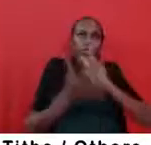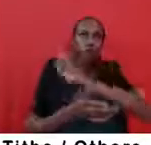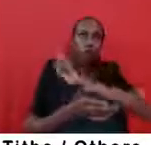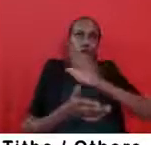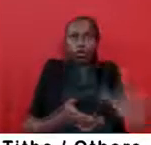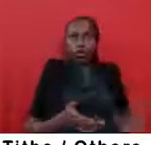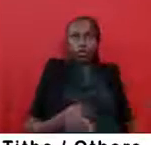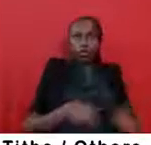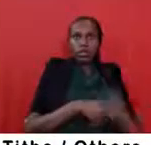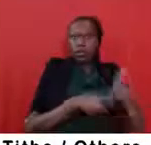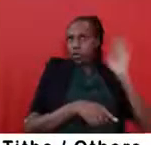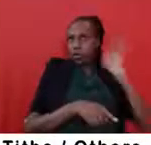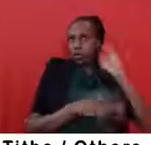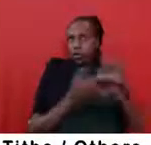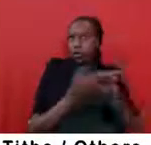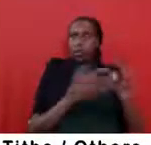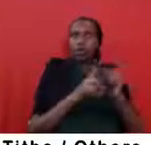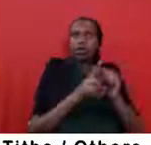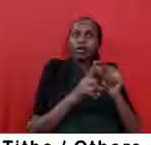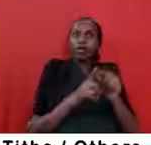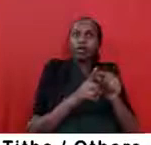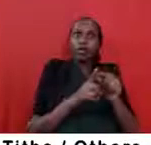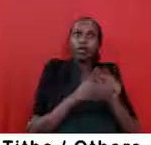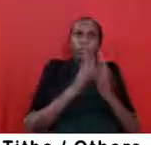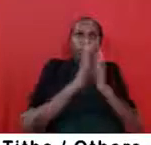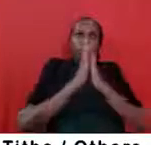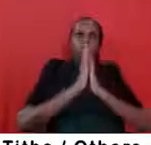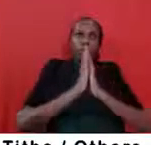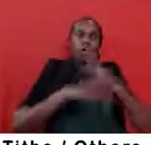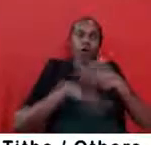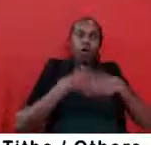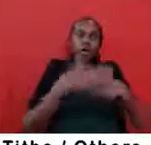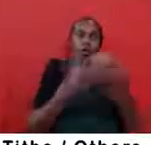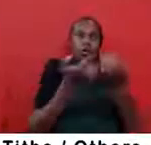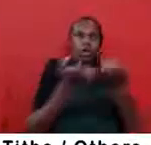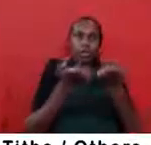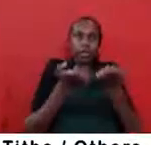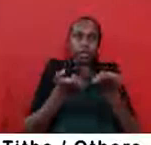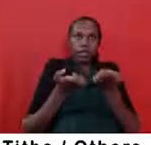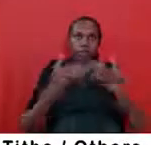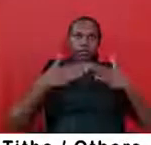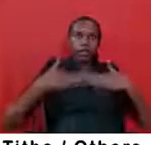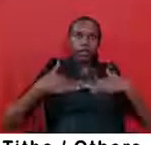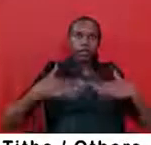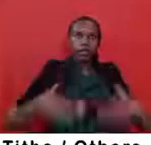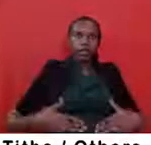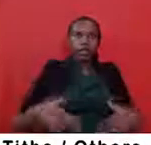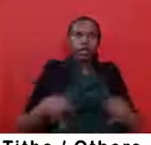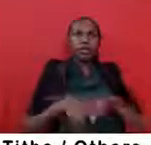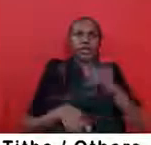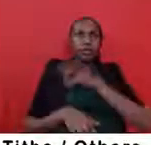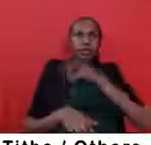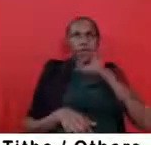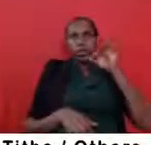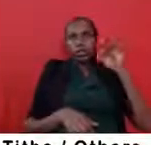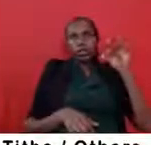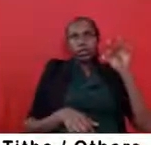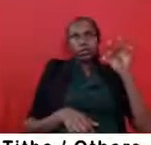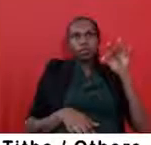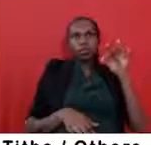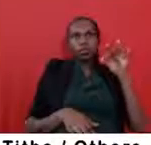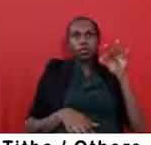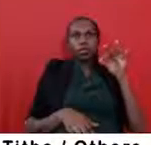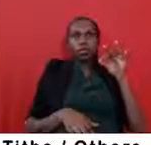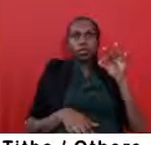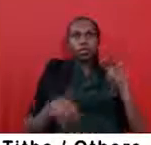zake bora, kusikia neno lake takatifu na kumuomba yote yanayohitajiwa kwa mwili na